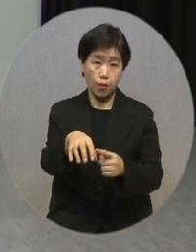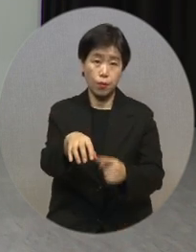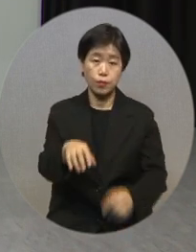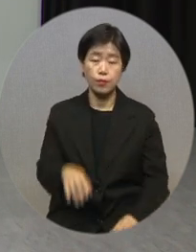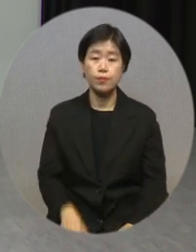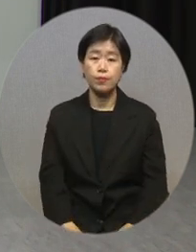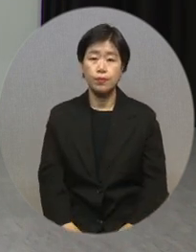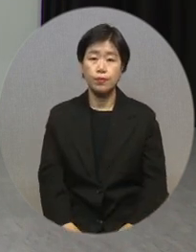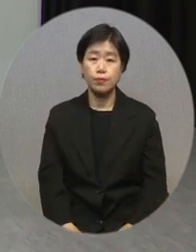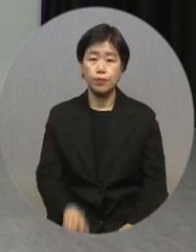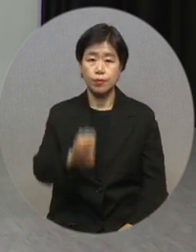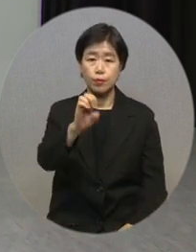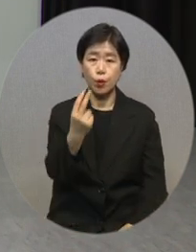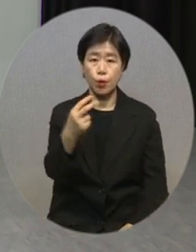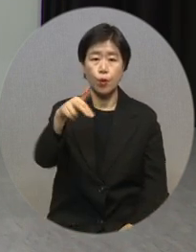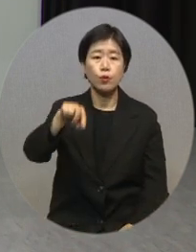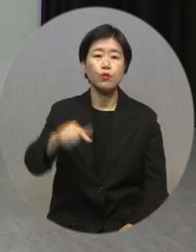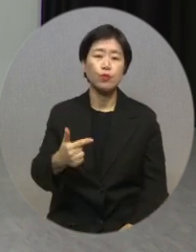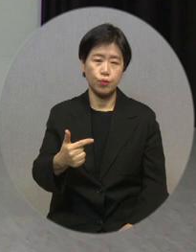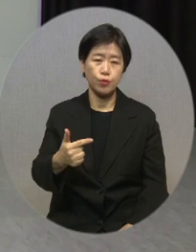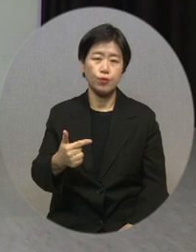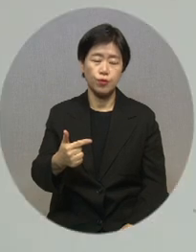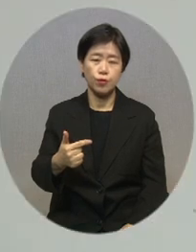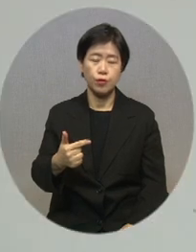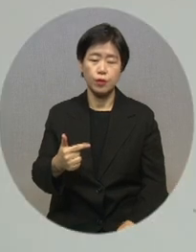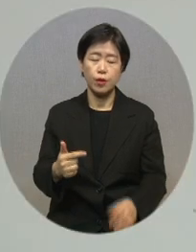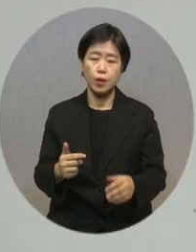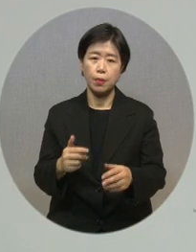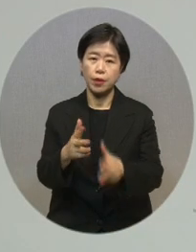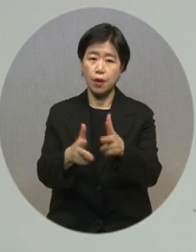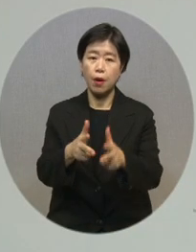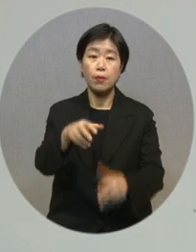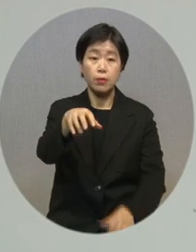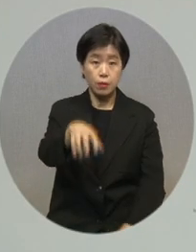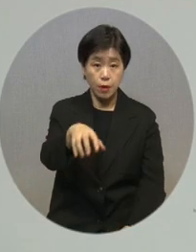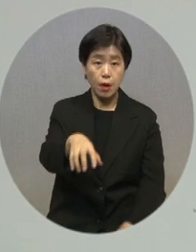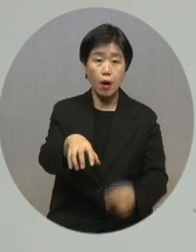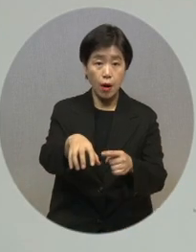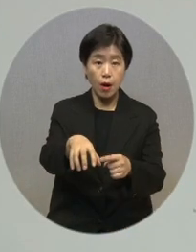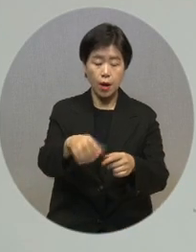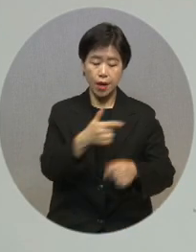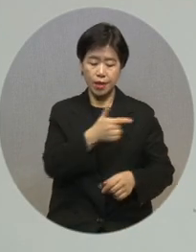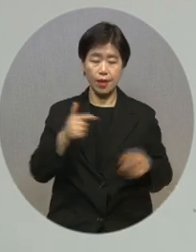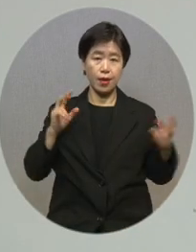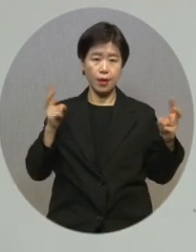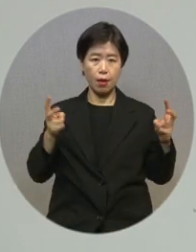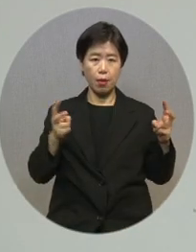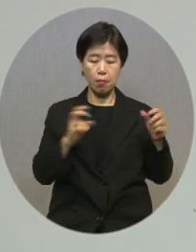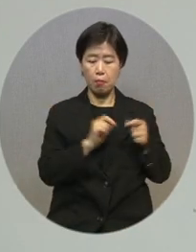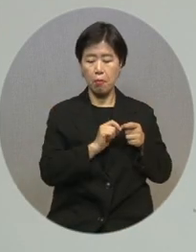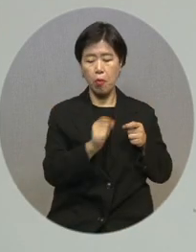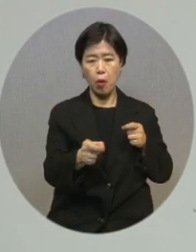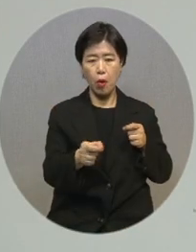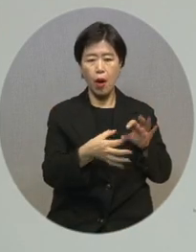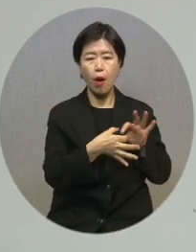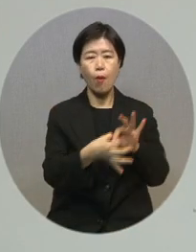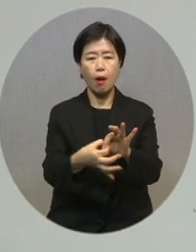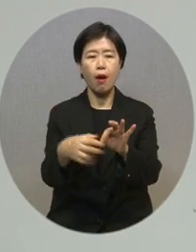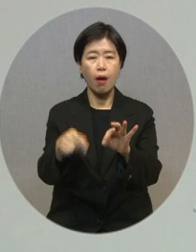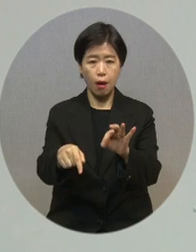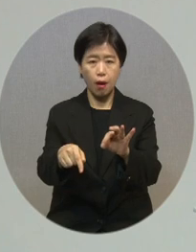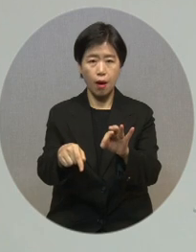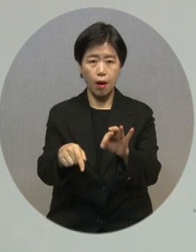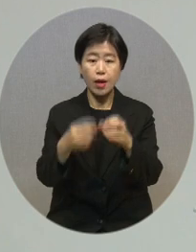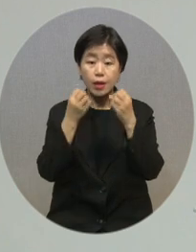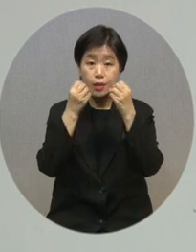만드는 겁니다. 자회사를 만드는 겁니다. 자회사를 만든 거요. 그렇게 해서 그 거기에 고용을 하면은 장애인 고용하면은 장애인 의무 고용료를